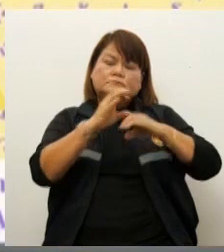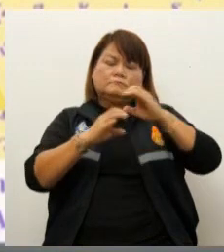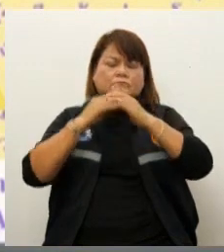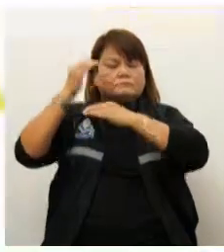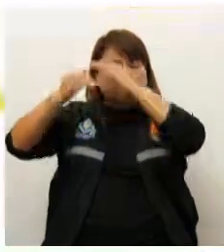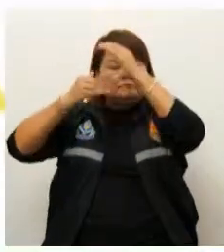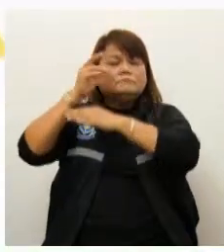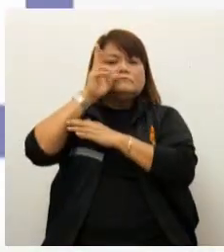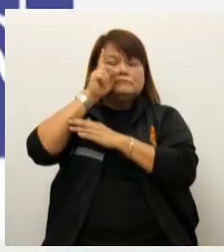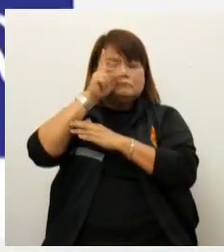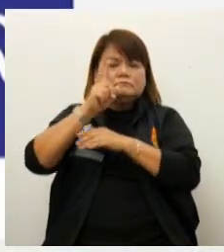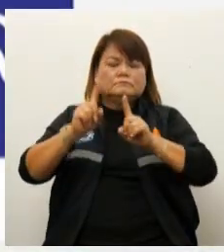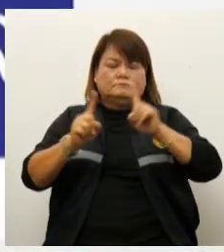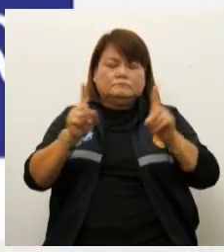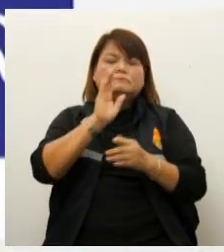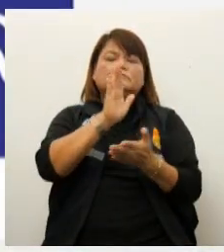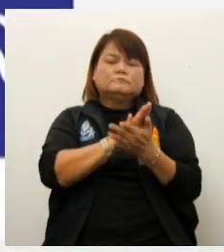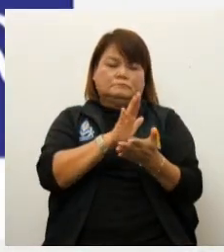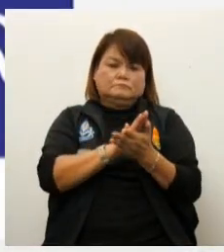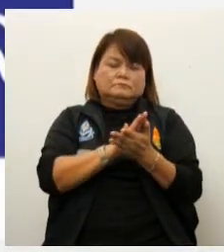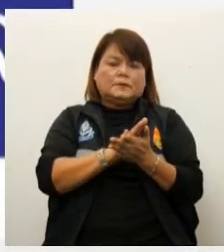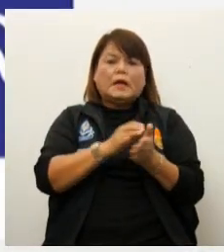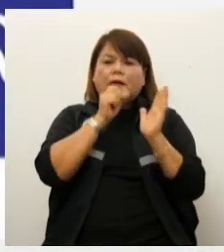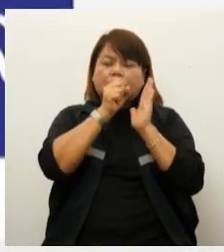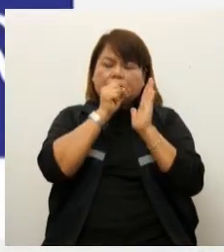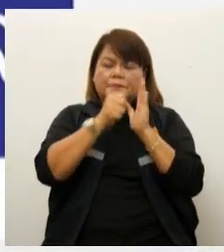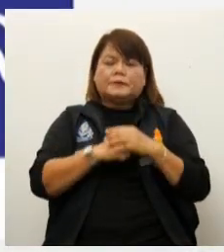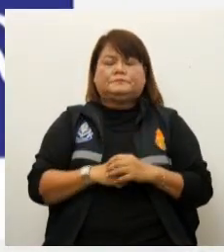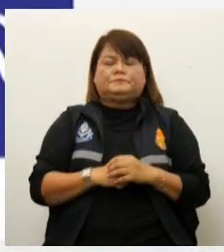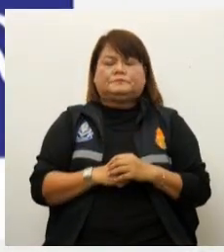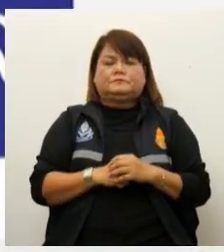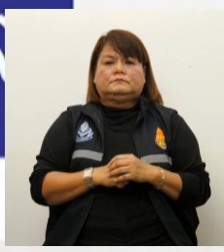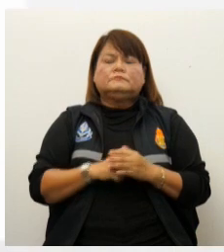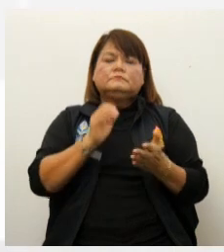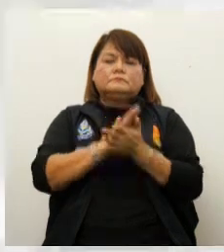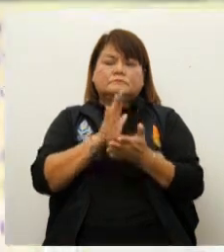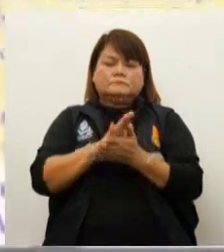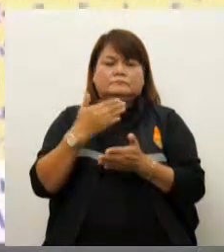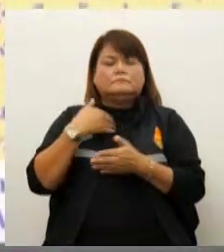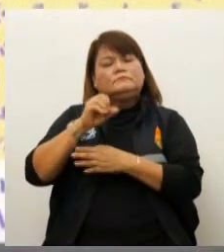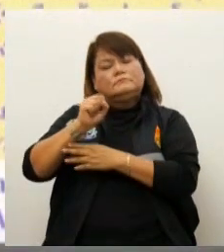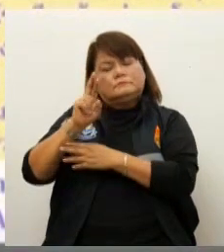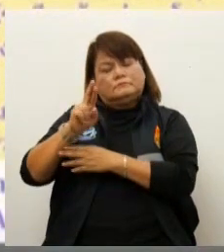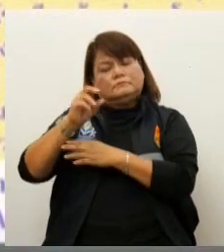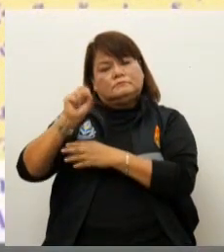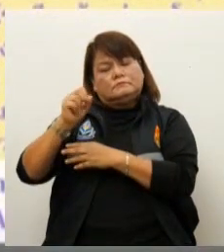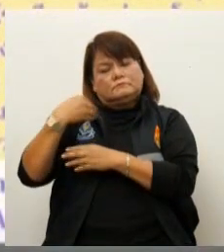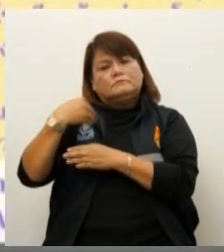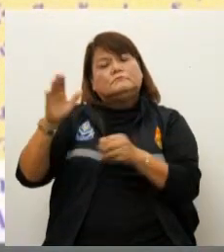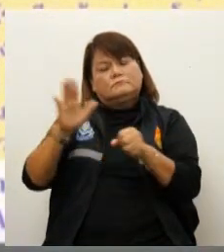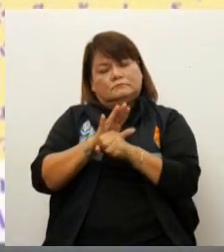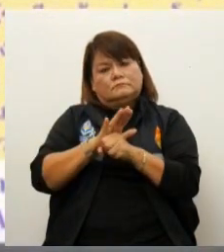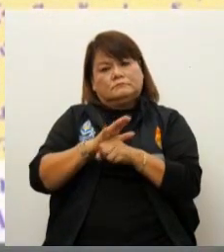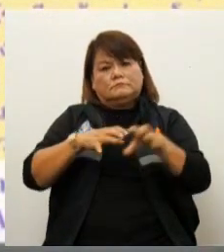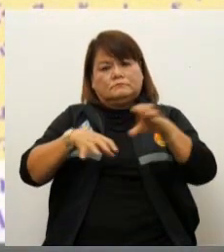านข้อมูลสารสนเทศโรงเรียนและงานประชาสัมพันธ์โรงเรียนมีสารสนเทศที่ครบถ้วนจัดเก็บ